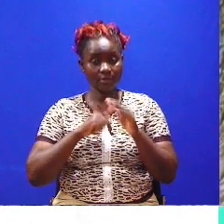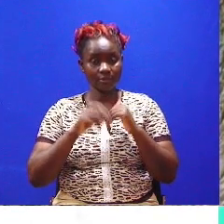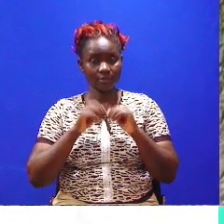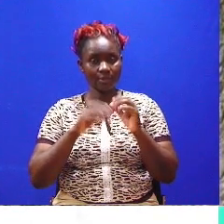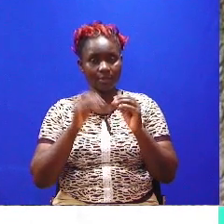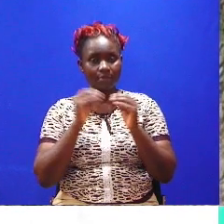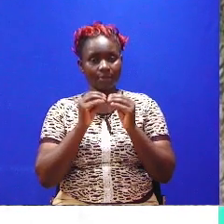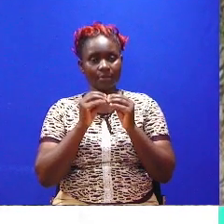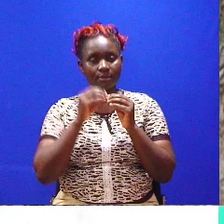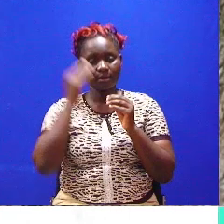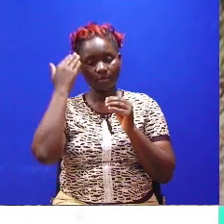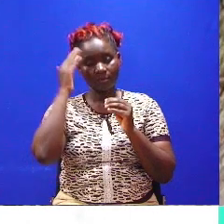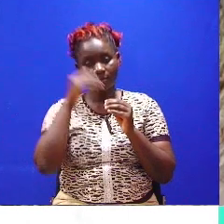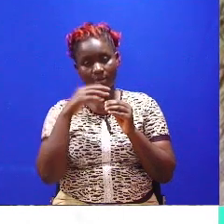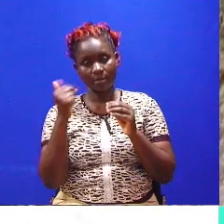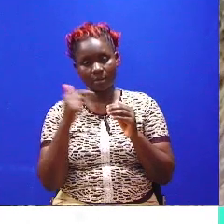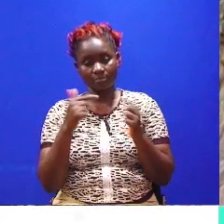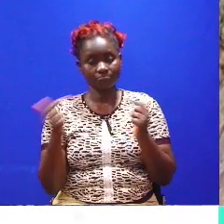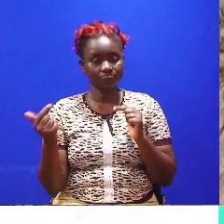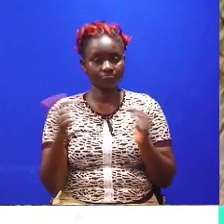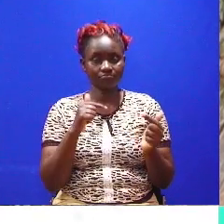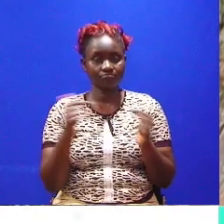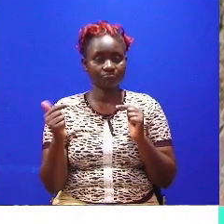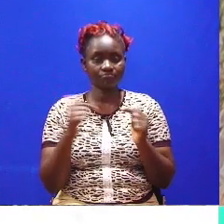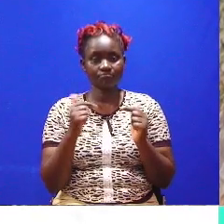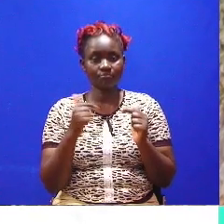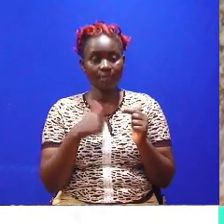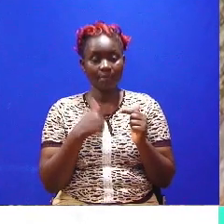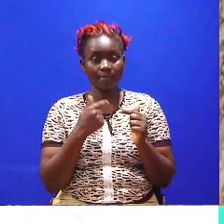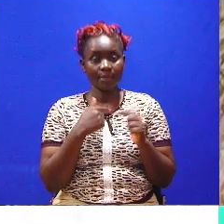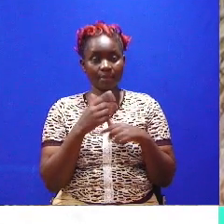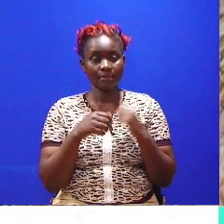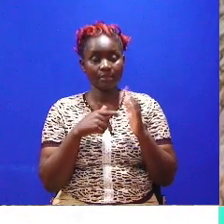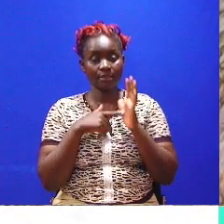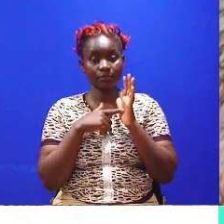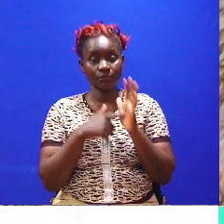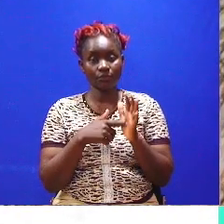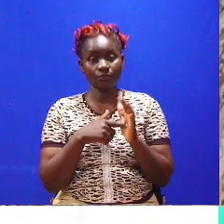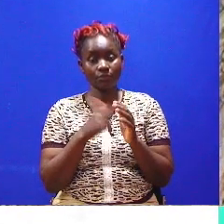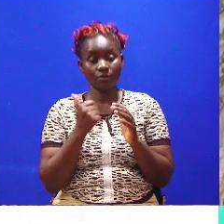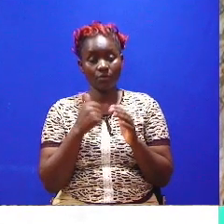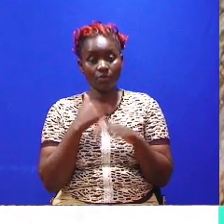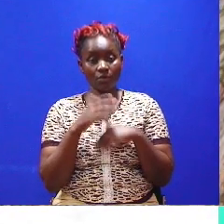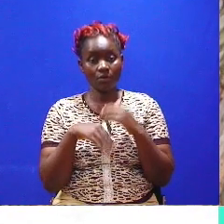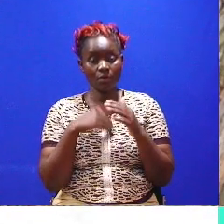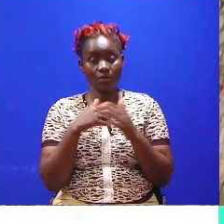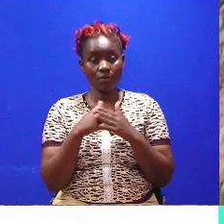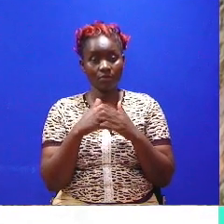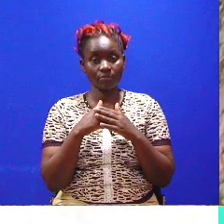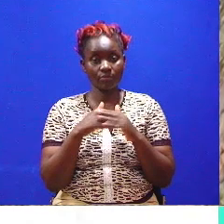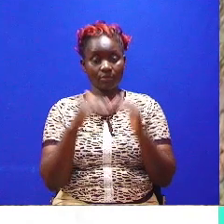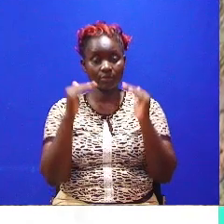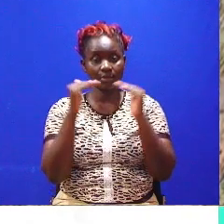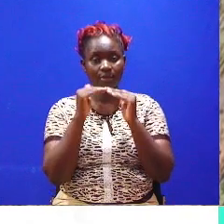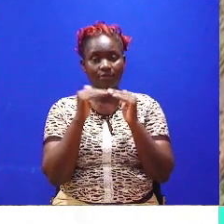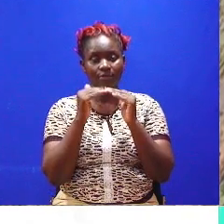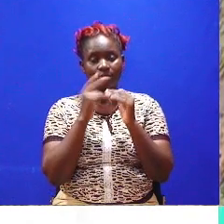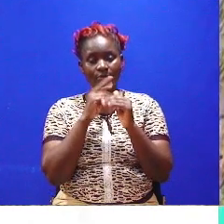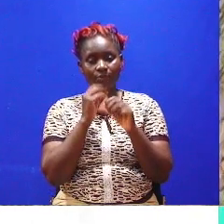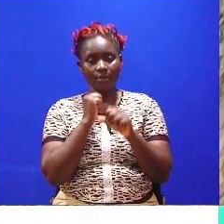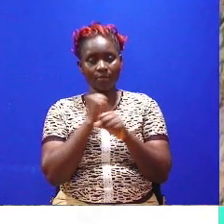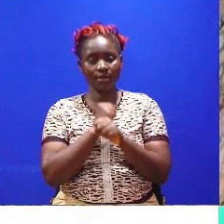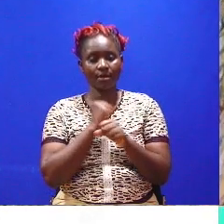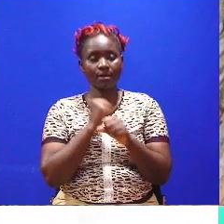mumanyitime na emekutano ene bwa chiburaburu ndate babarai bonse basikwe asikategori chonspi na ande bae guli baga bakorera abante